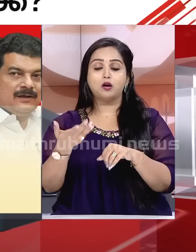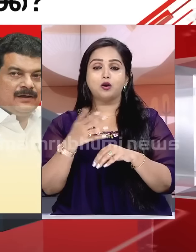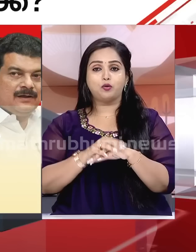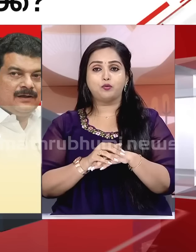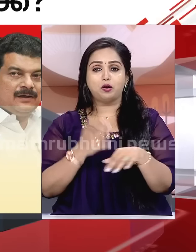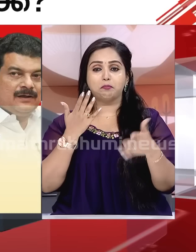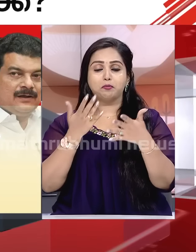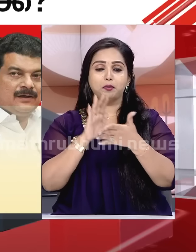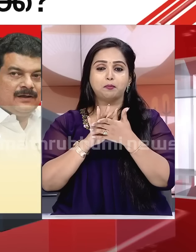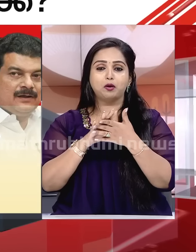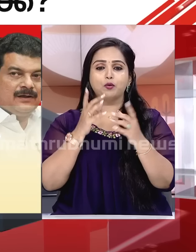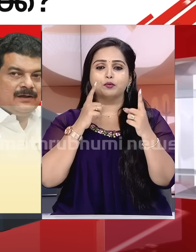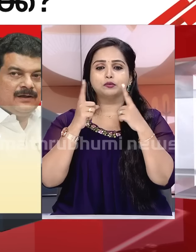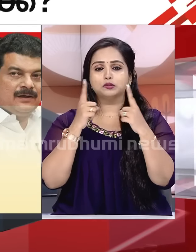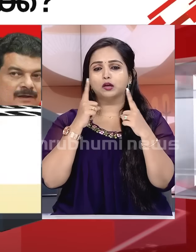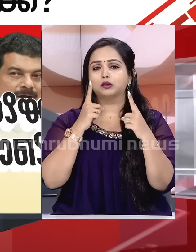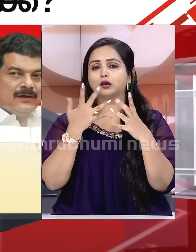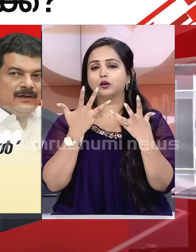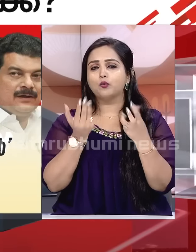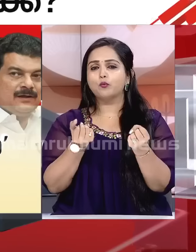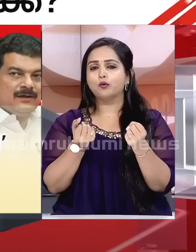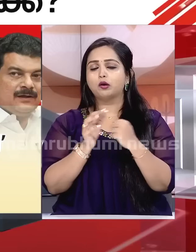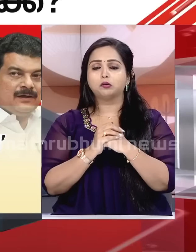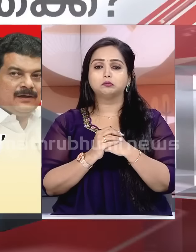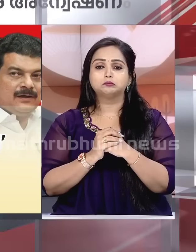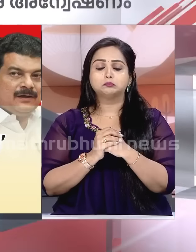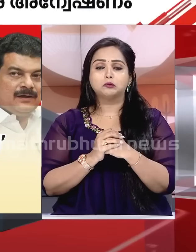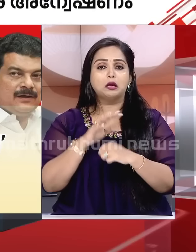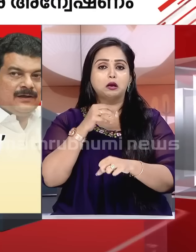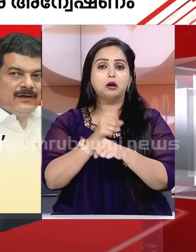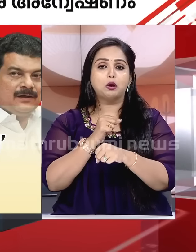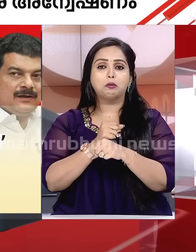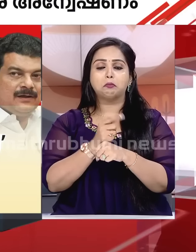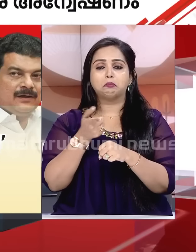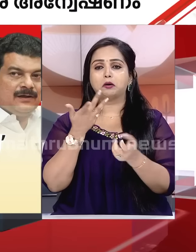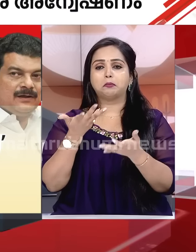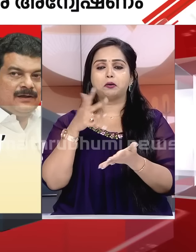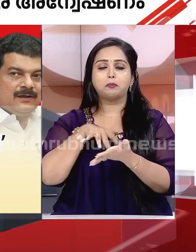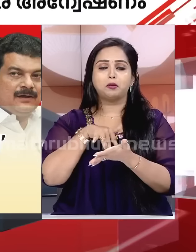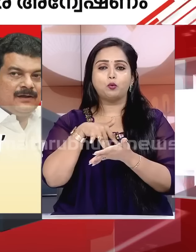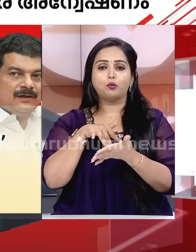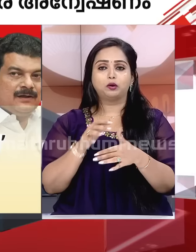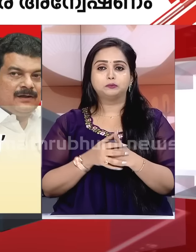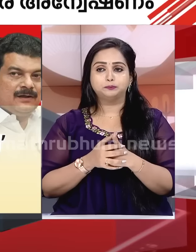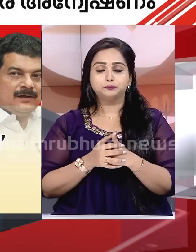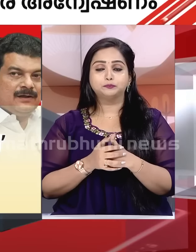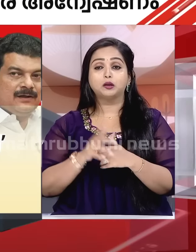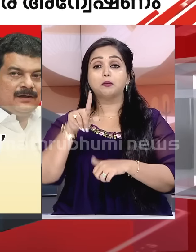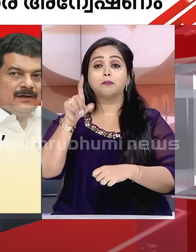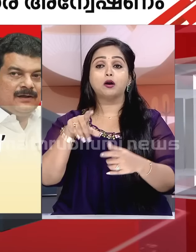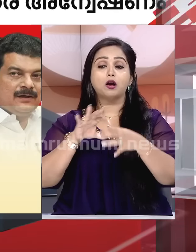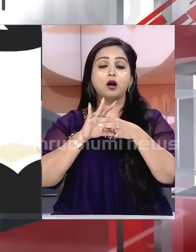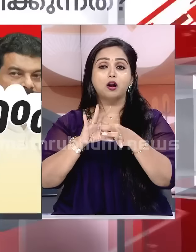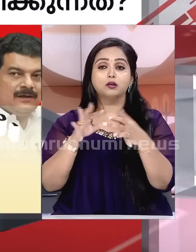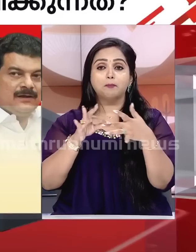വരും. അതിലേക്ക് ഉത്തരവ് ഉടനെ ഉണ്ടാകുമെന്ന് ഞാൻ കരുതുന്നു. അല്ലാതെ അതിനകത്ത് സർക്കാരിന് പിടിച്ചു നിൽക്കാൻ കഴിയില്ല. അപ്പോൾ അദ്ദേഹത്തിൻ്റെ പേരിൽ വിജിലൻസ്